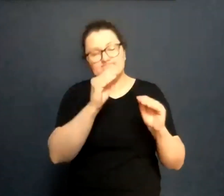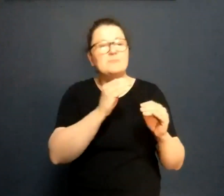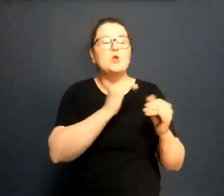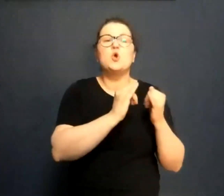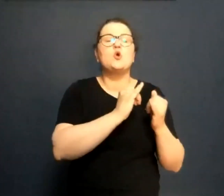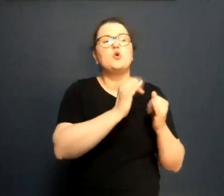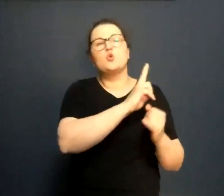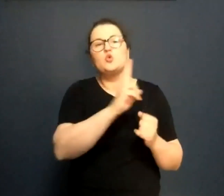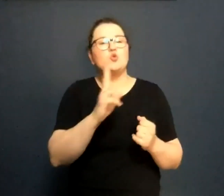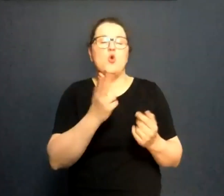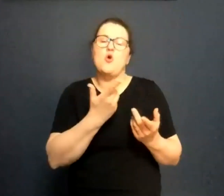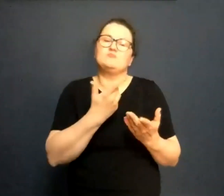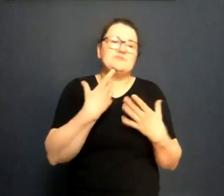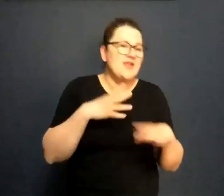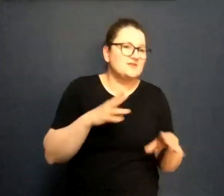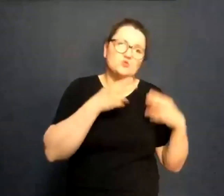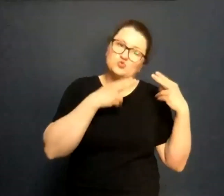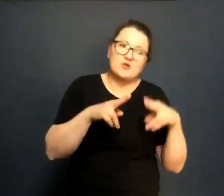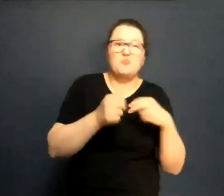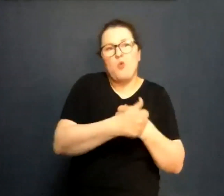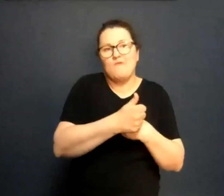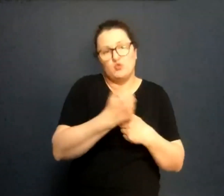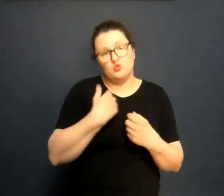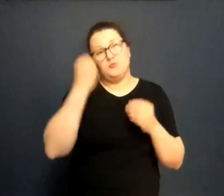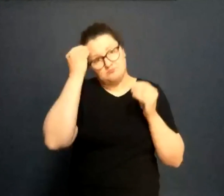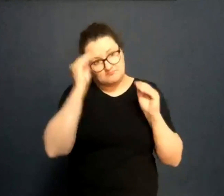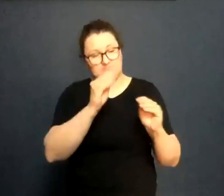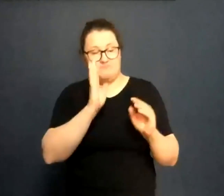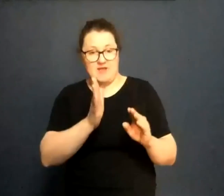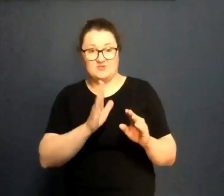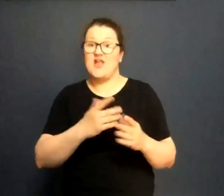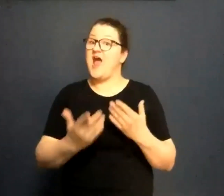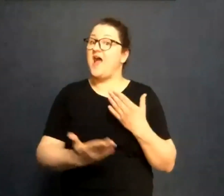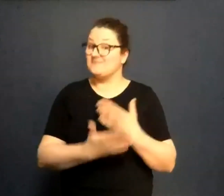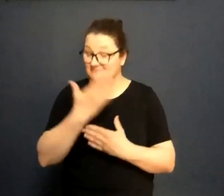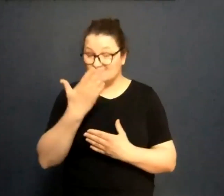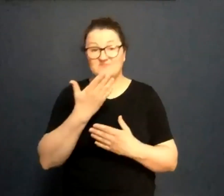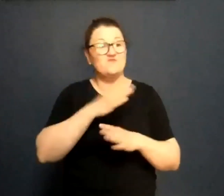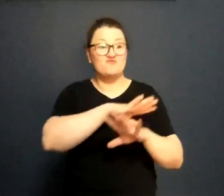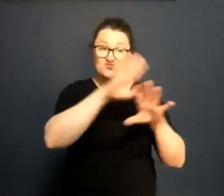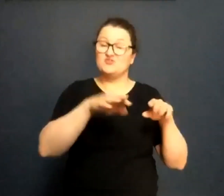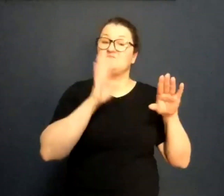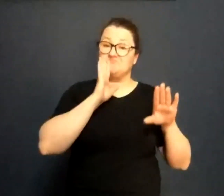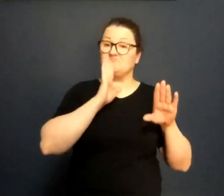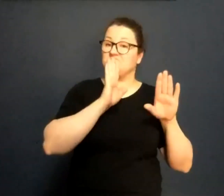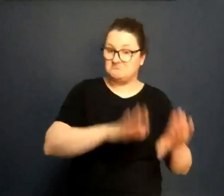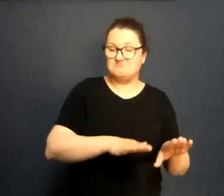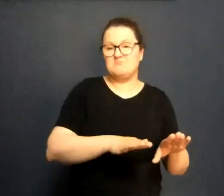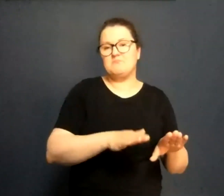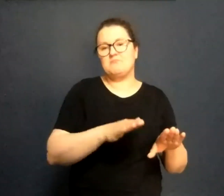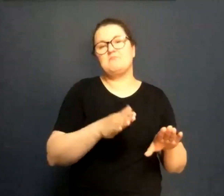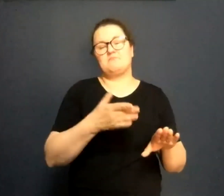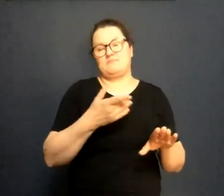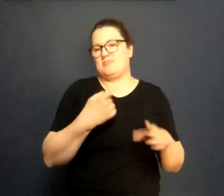jakiegokolwiek powodu nie chce w tym uczestniczyć, to informujemy. Ostatecznie wszyscy zostali, choć nie byli jakoś